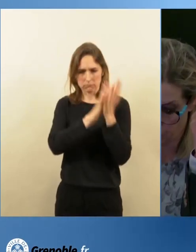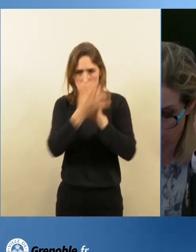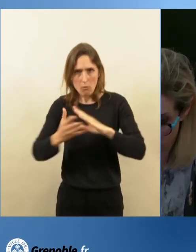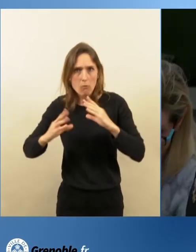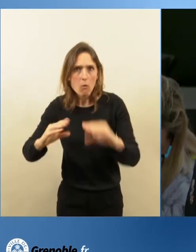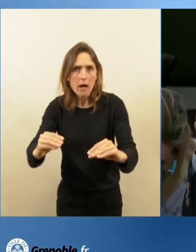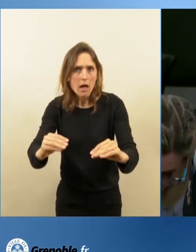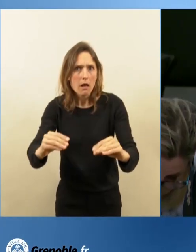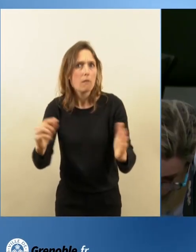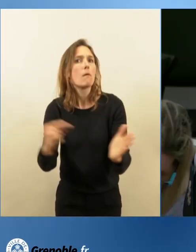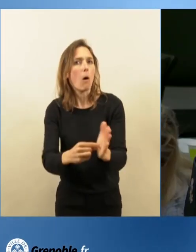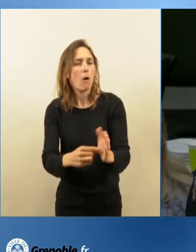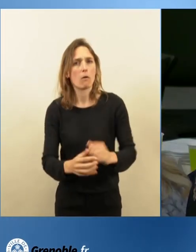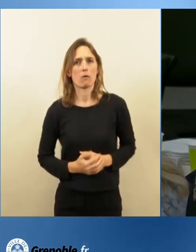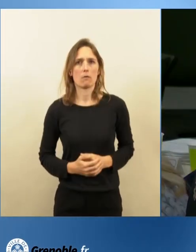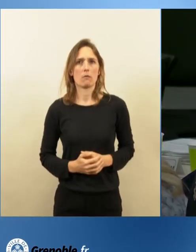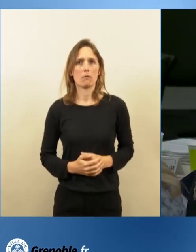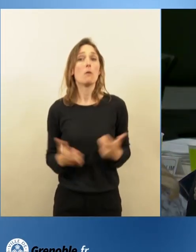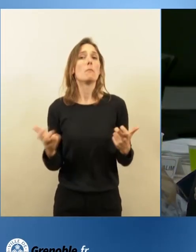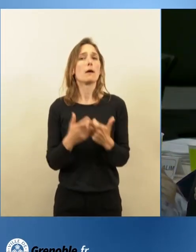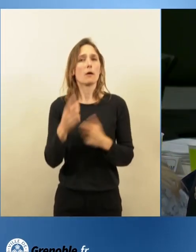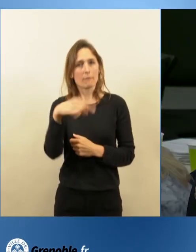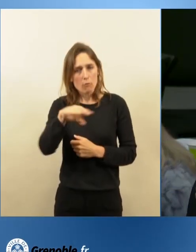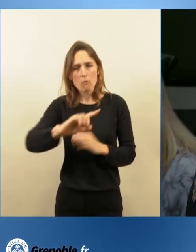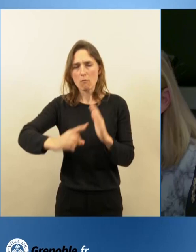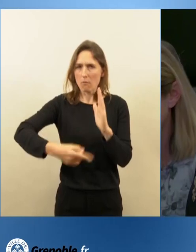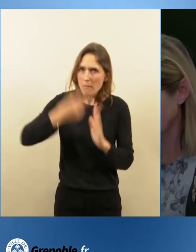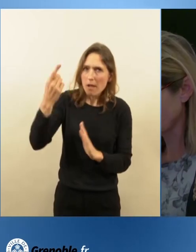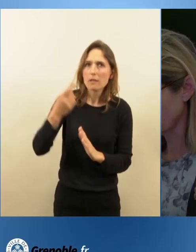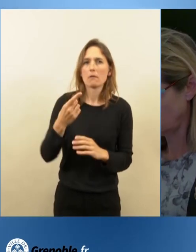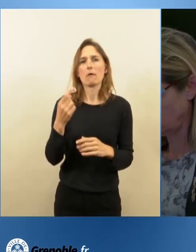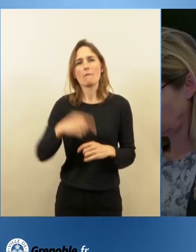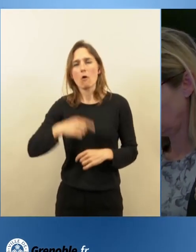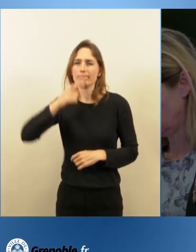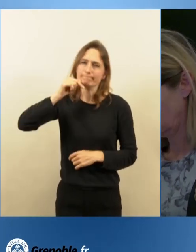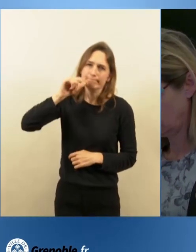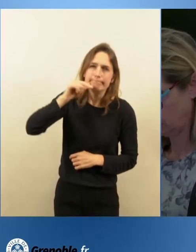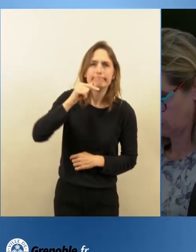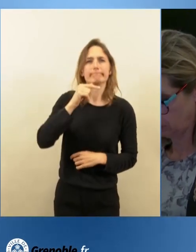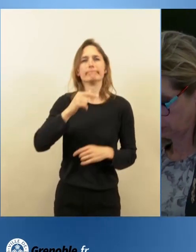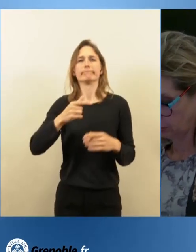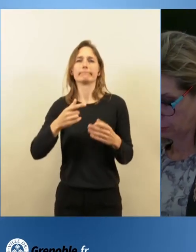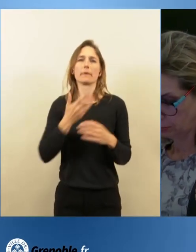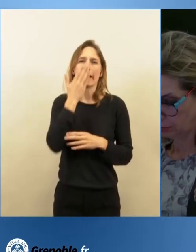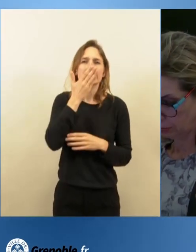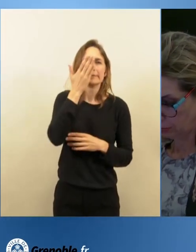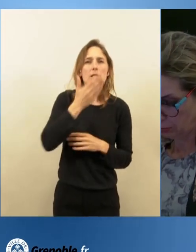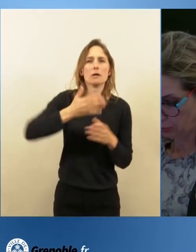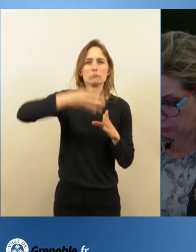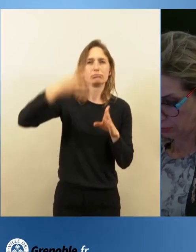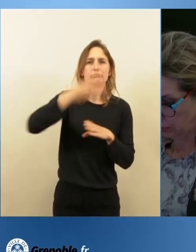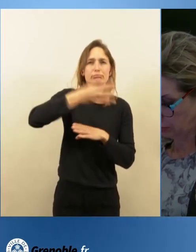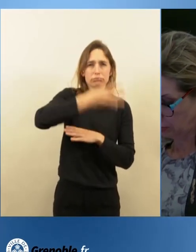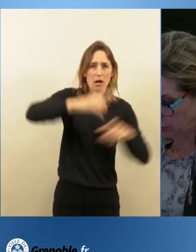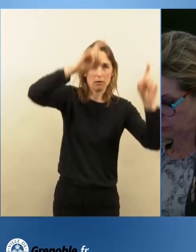par exemple vous continuez de rappeler qu'il faut diminuer par 6 les émissions de gaz à effet de serre pour atteindre